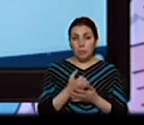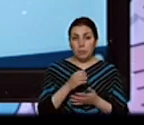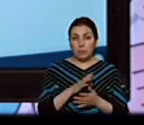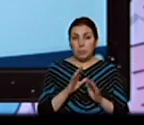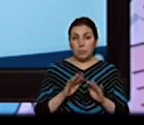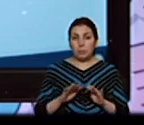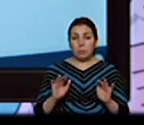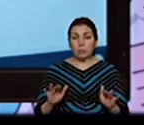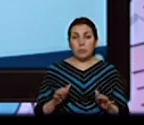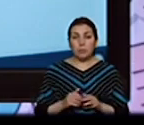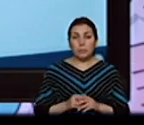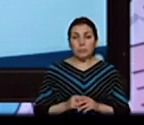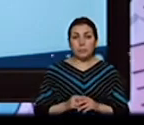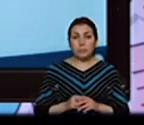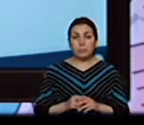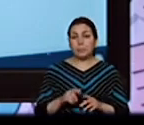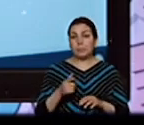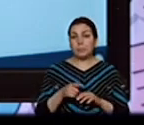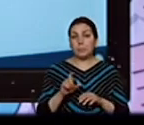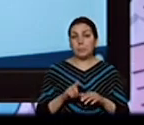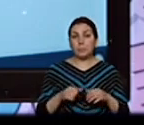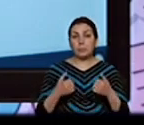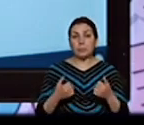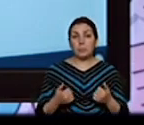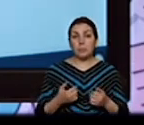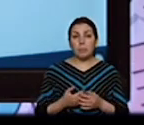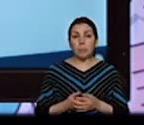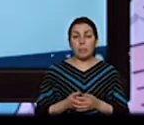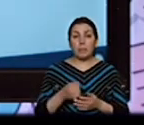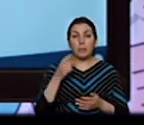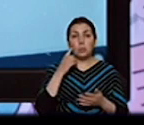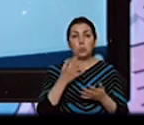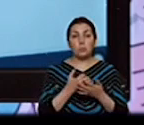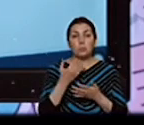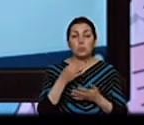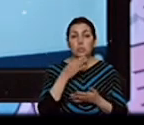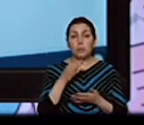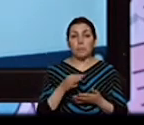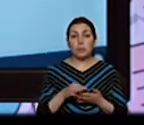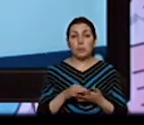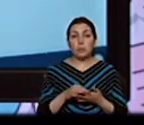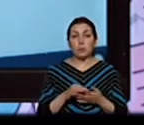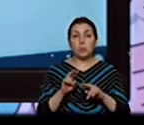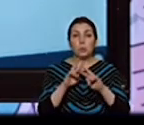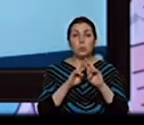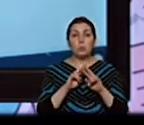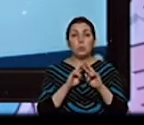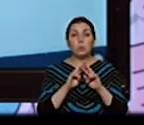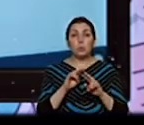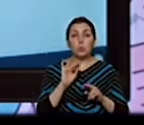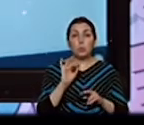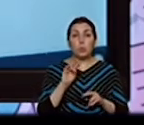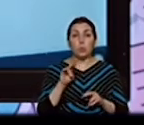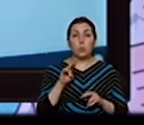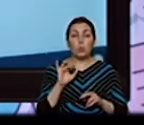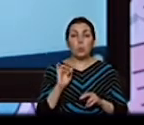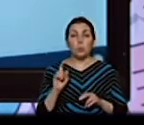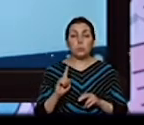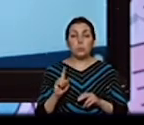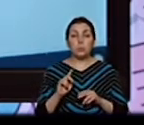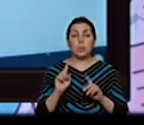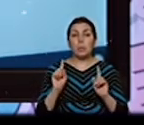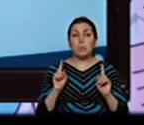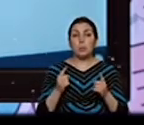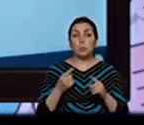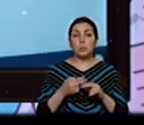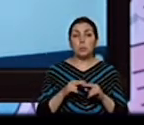Topdingizmi bolajonlar? Juda yaxshi. Demak, topishmoqning javobi yulduzlar.